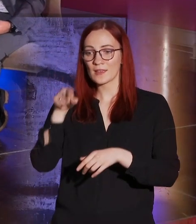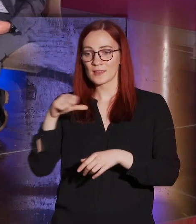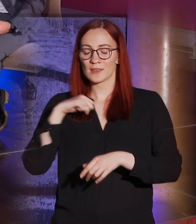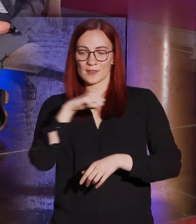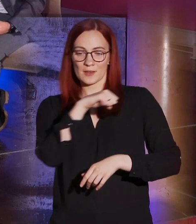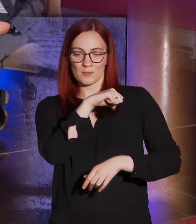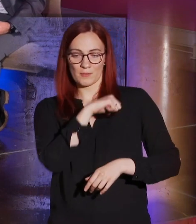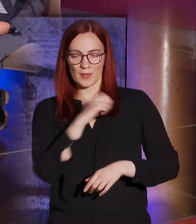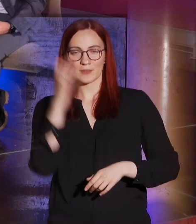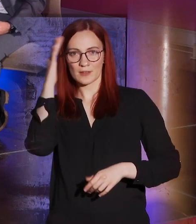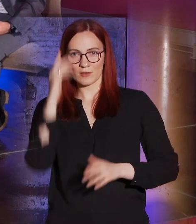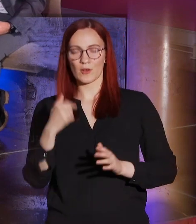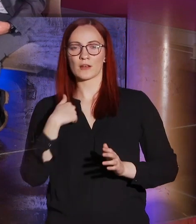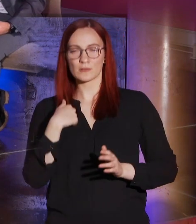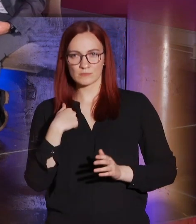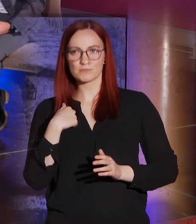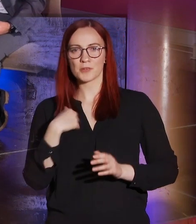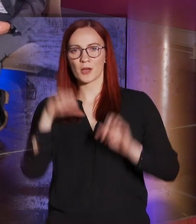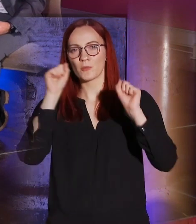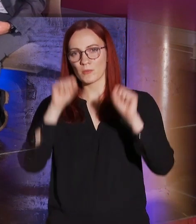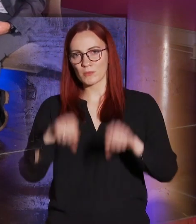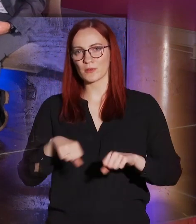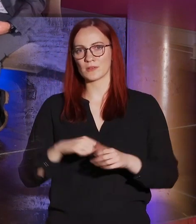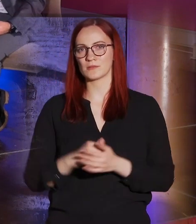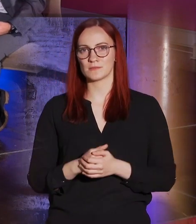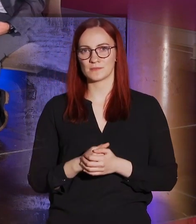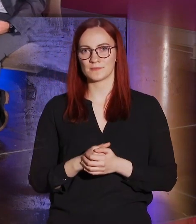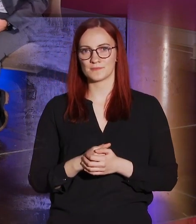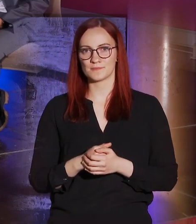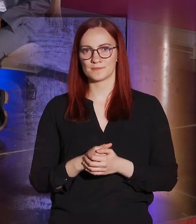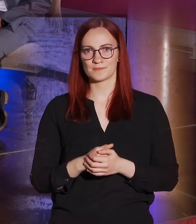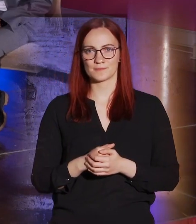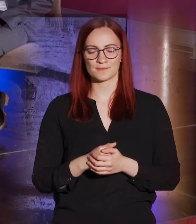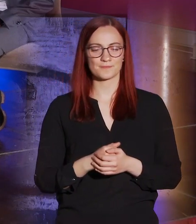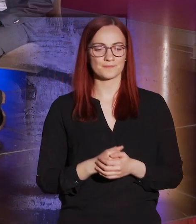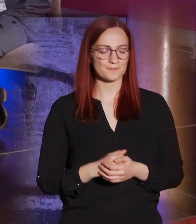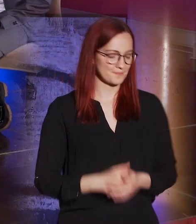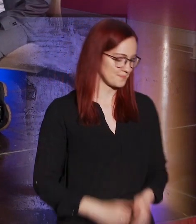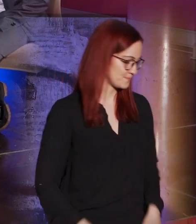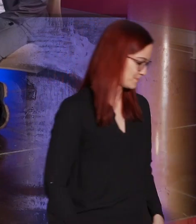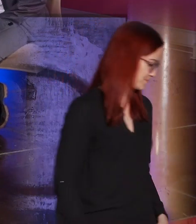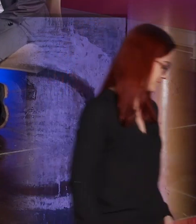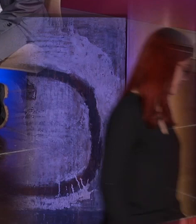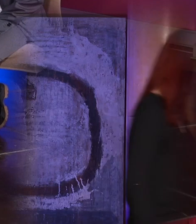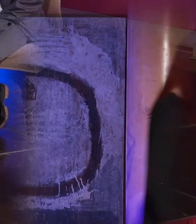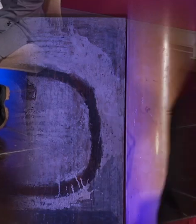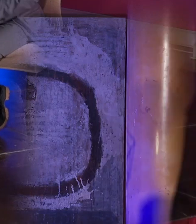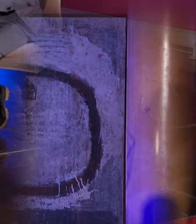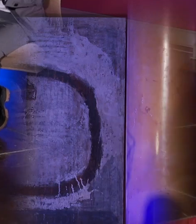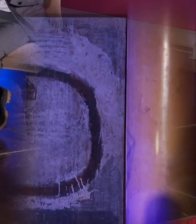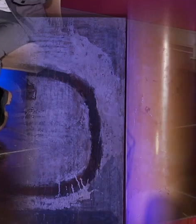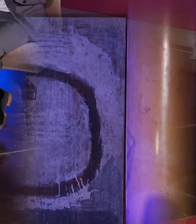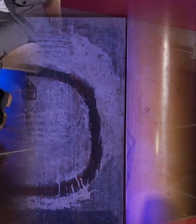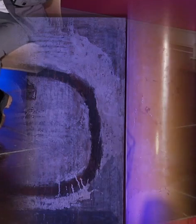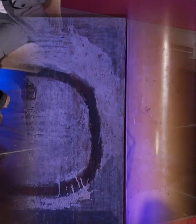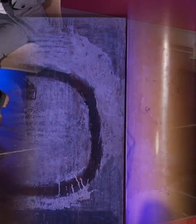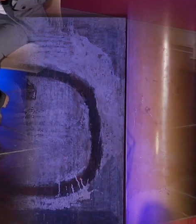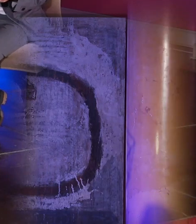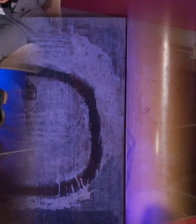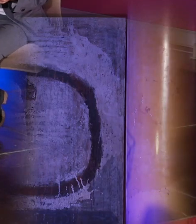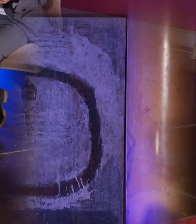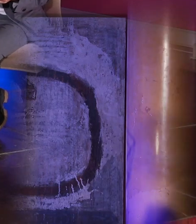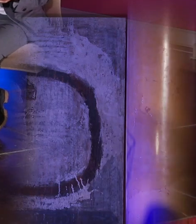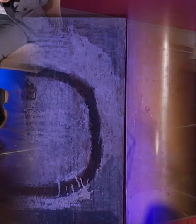sėklas tikėjimą savimi. Na čia toks, žinot, yra... Besisukantis ratas. Taip. Lina, ir aš